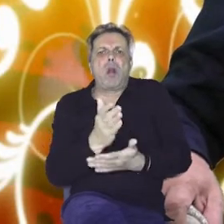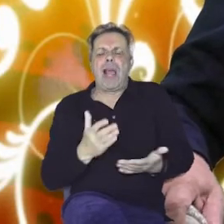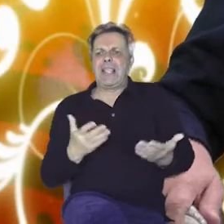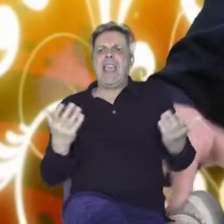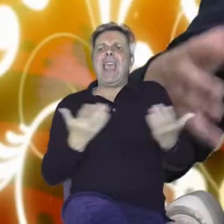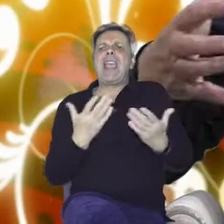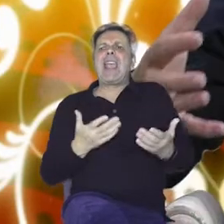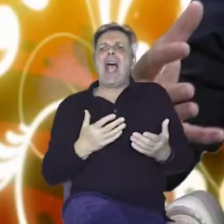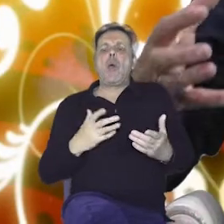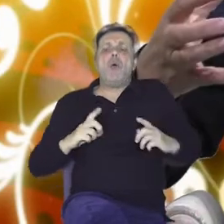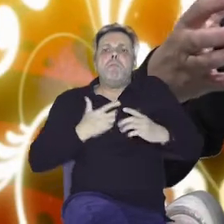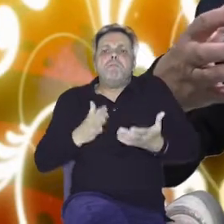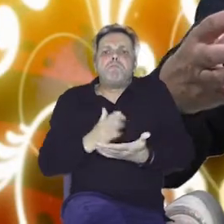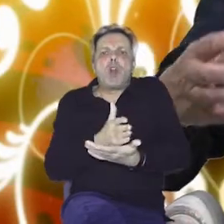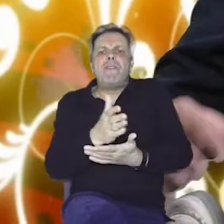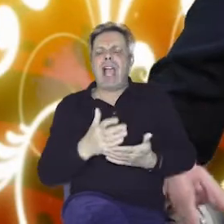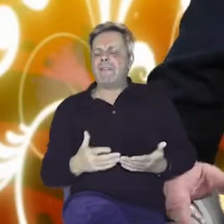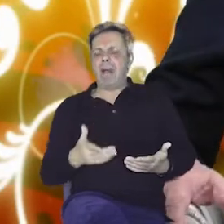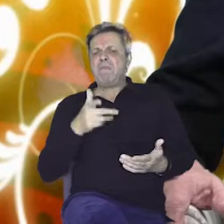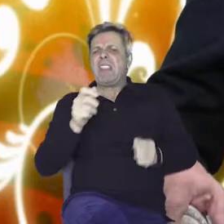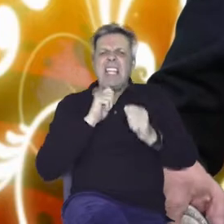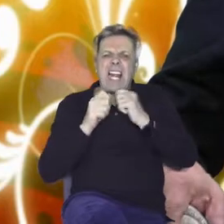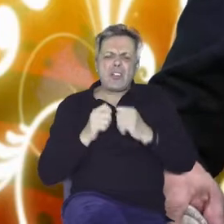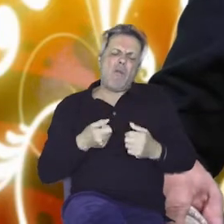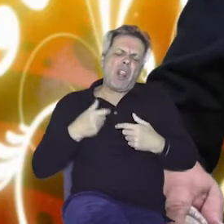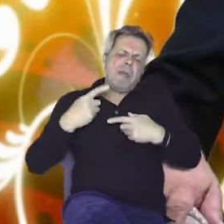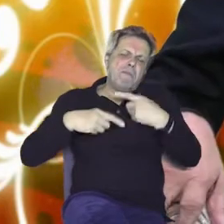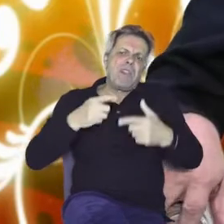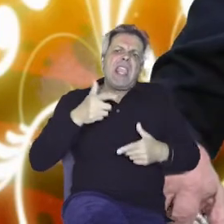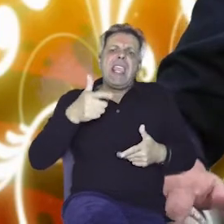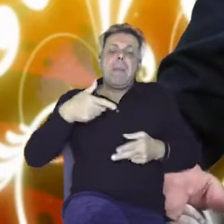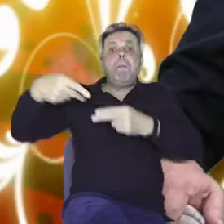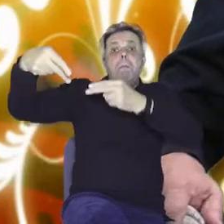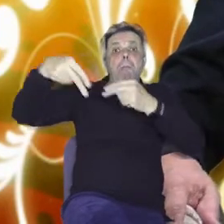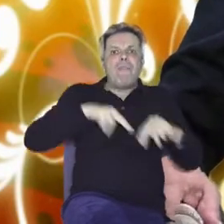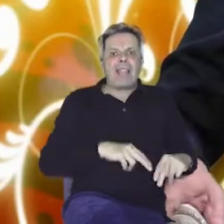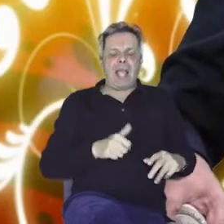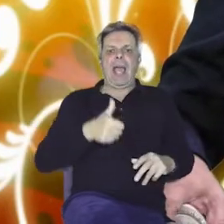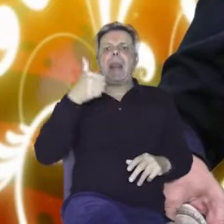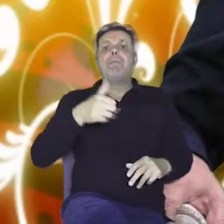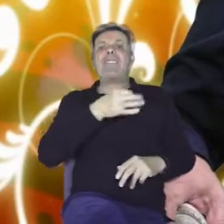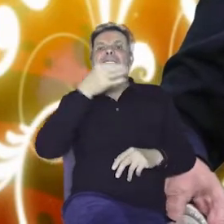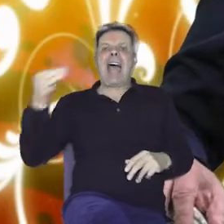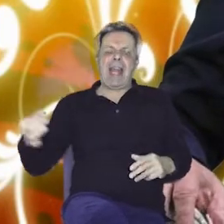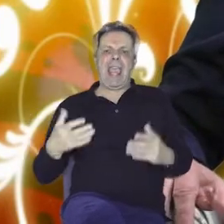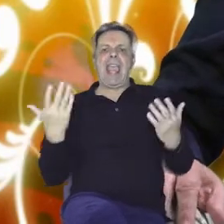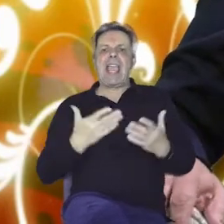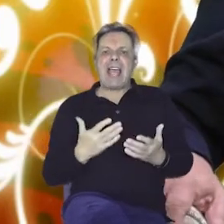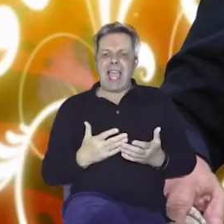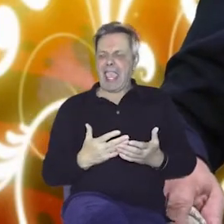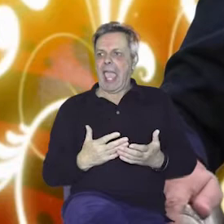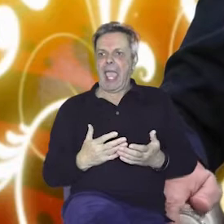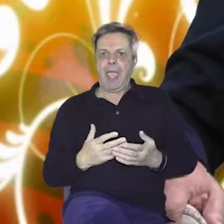uopće proživljava, i sad ti razgovori i tako dalje, i taj povratak na prve dane kad je kročio zapravo